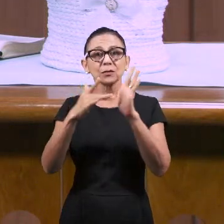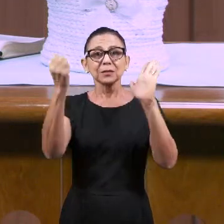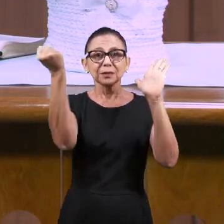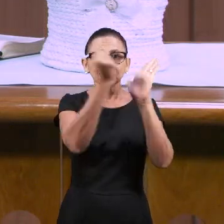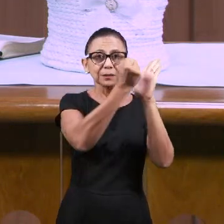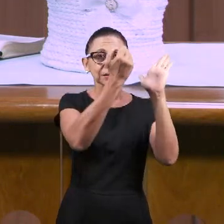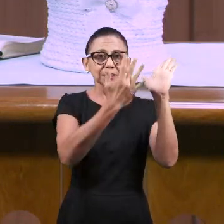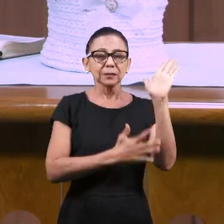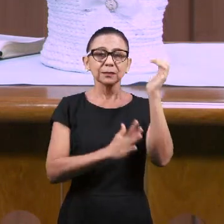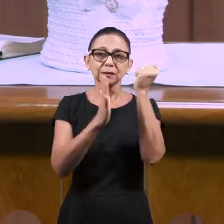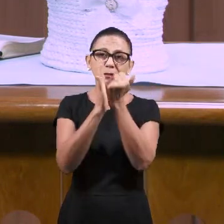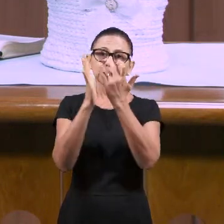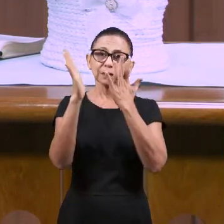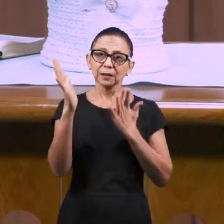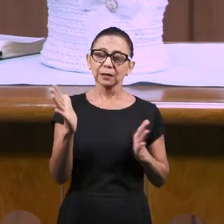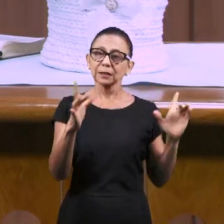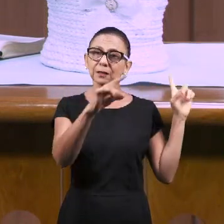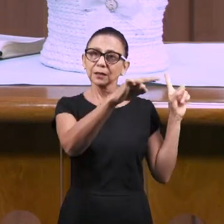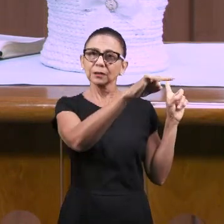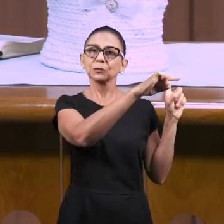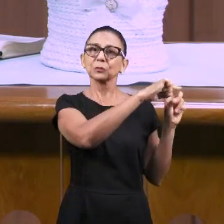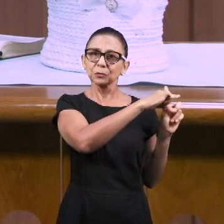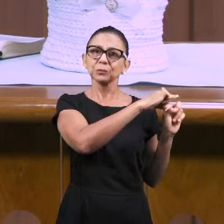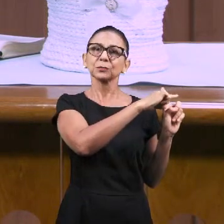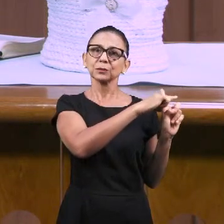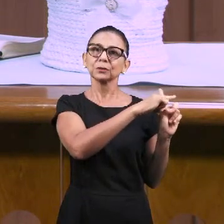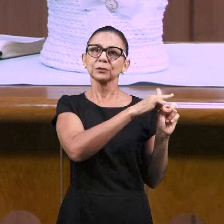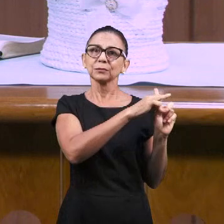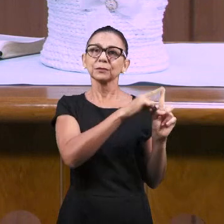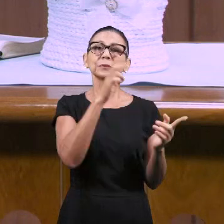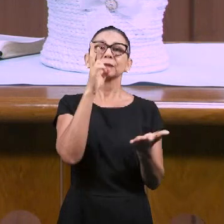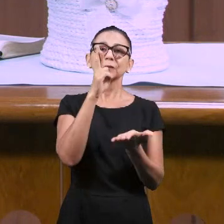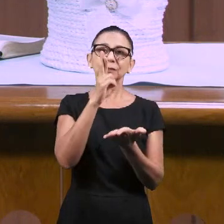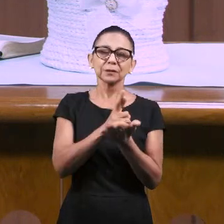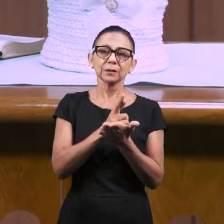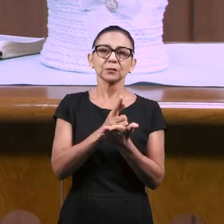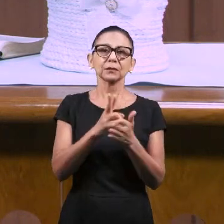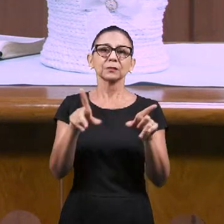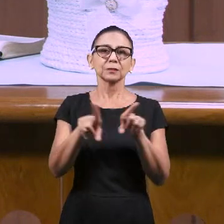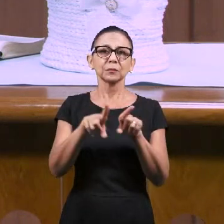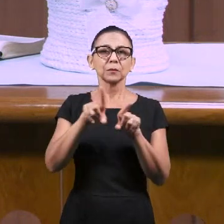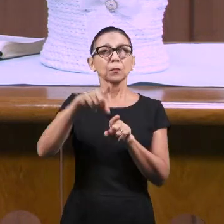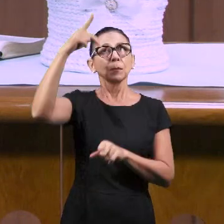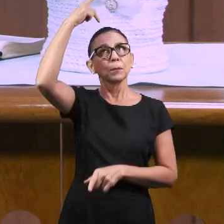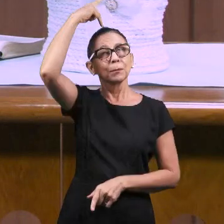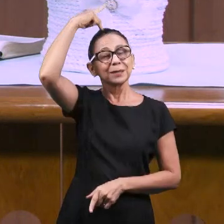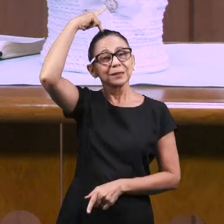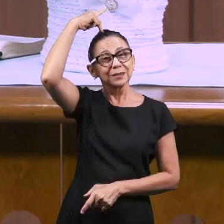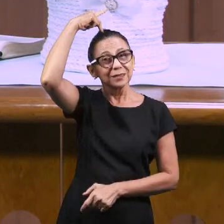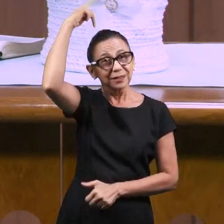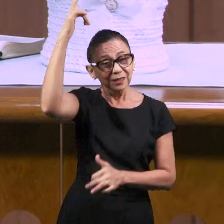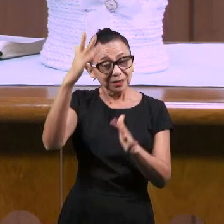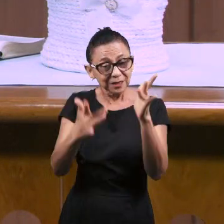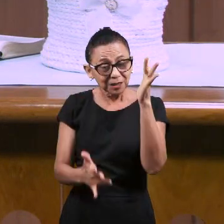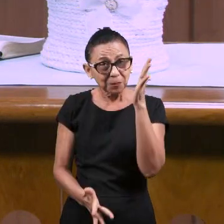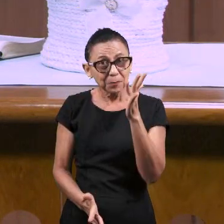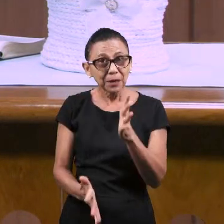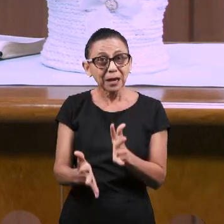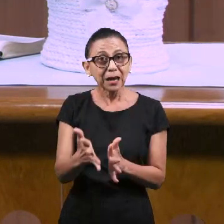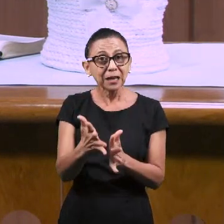Pentecôte, c'est le résultat du sang qui a été versé, la vie qu'il a ramenée de l'éternité. Il a